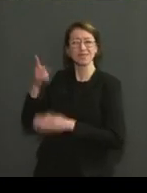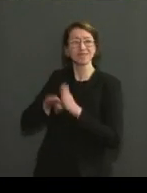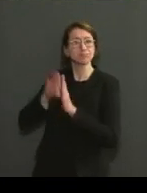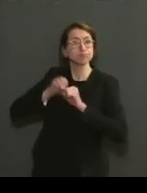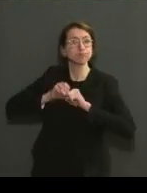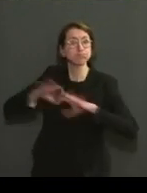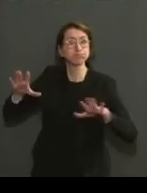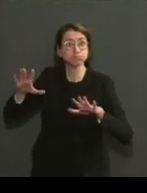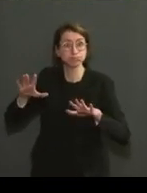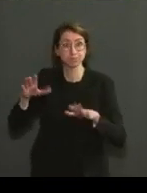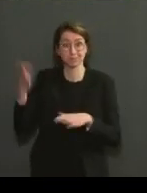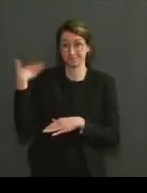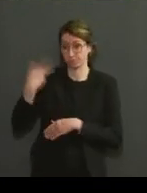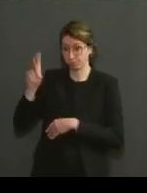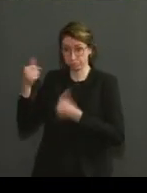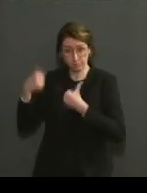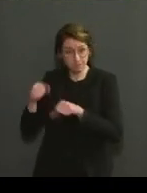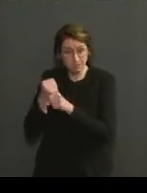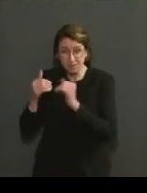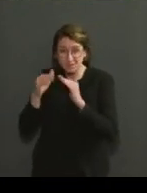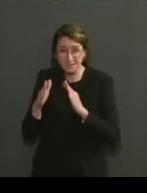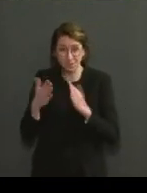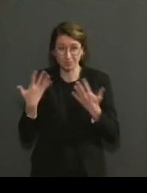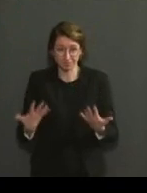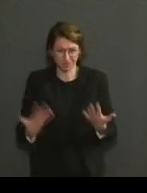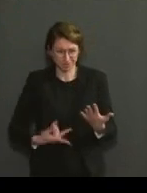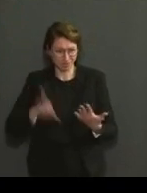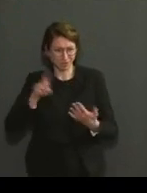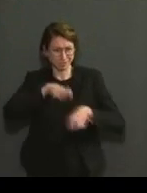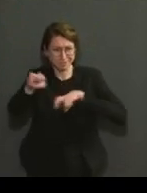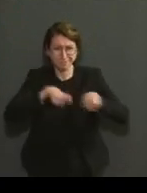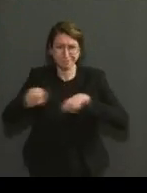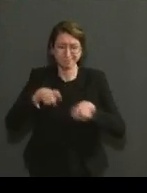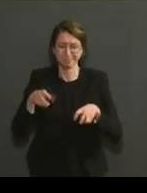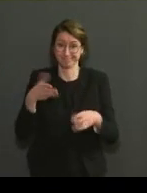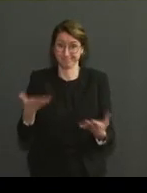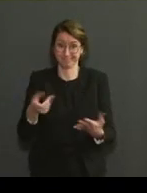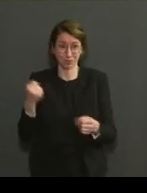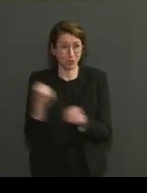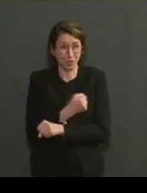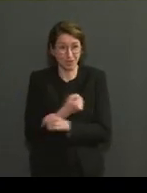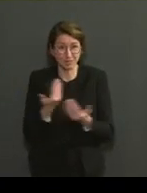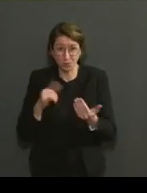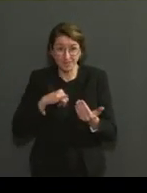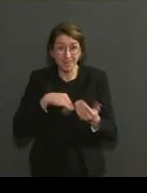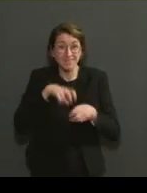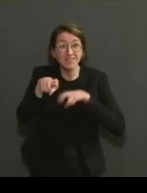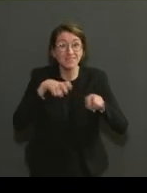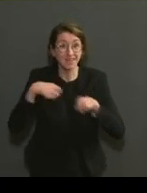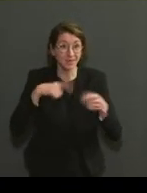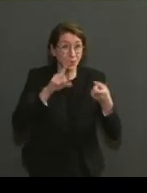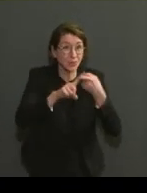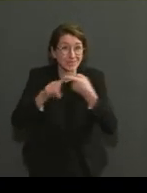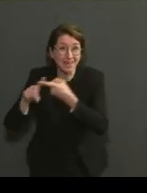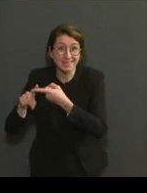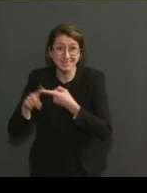nous limitons nos contacts physiques, plus nous retirons des opportunités au virus de se propager davantage. Ces limitations doivent